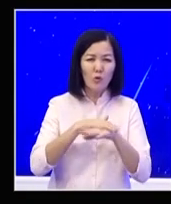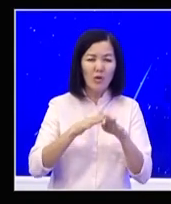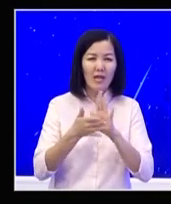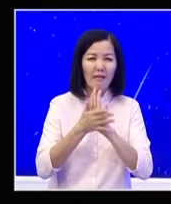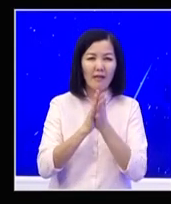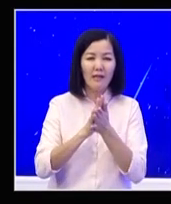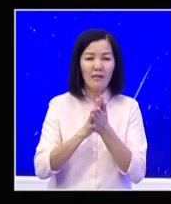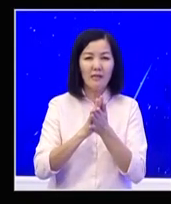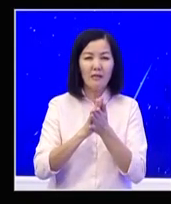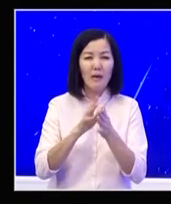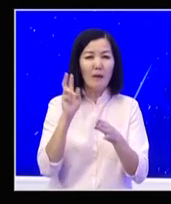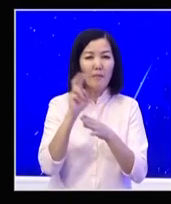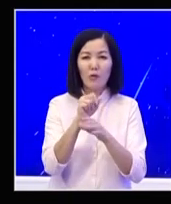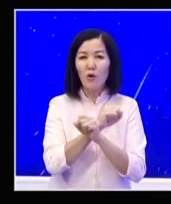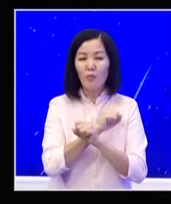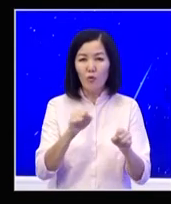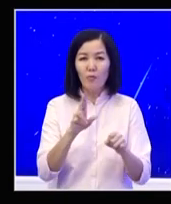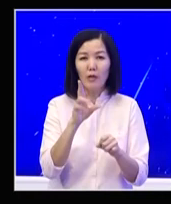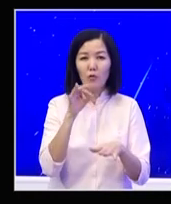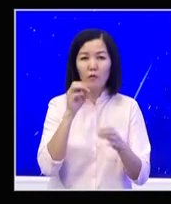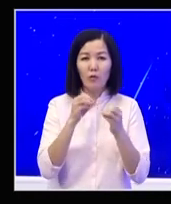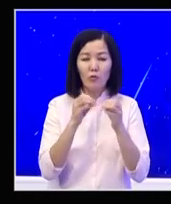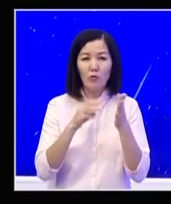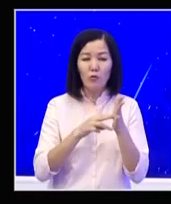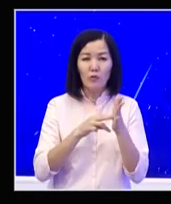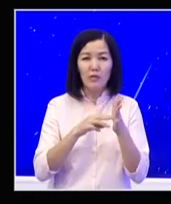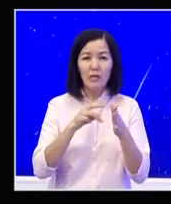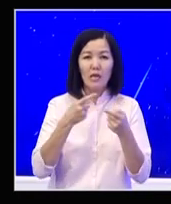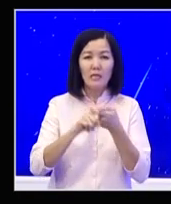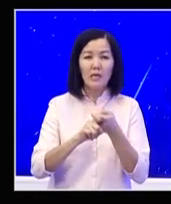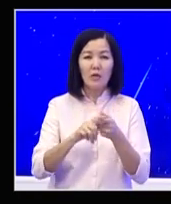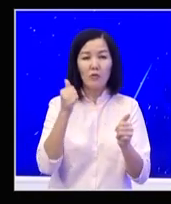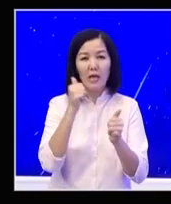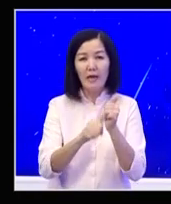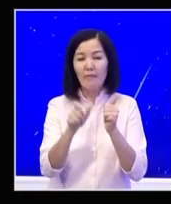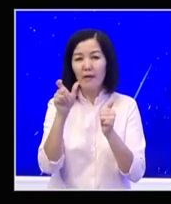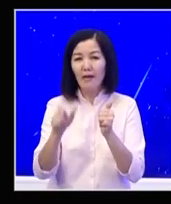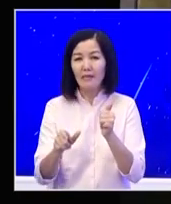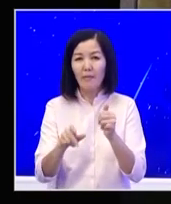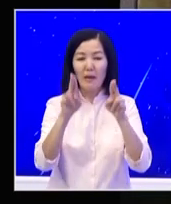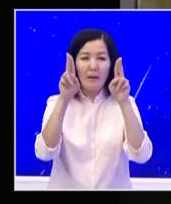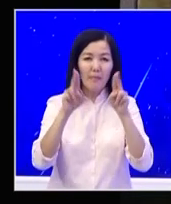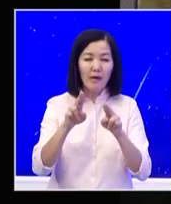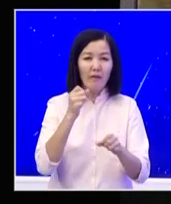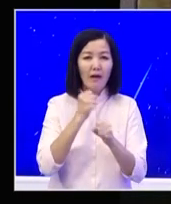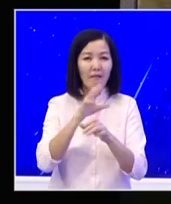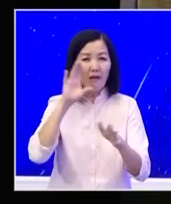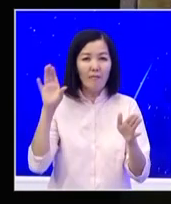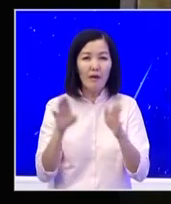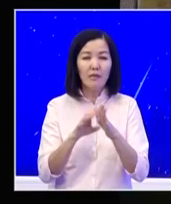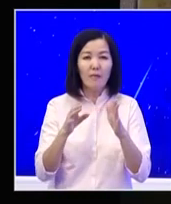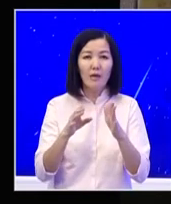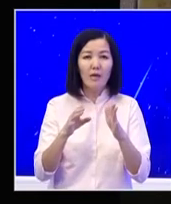жерлерден аулақ болуға шақырады. COVID-19-дың таралуын тежеу үшін әрбір азамат карантин ережелерін қатаң сақтап,